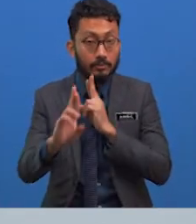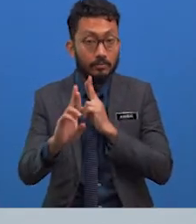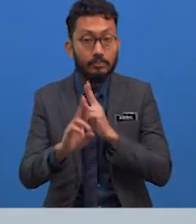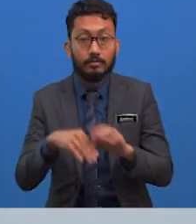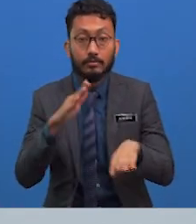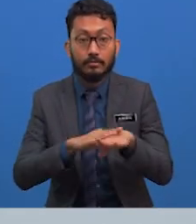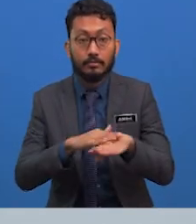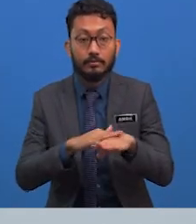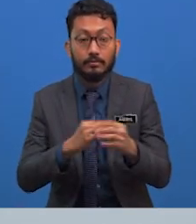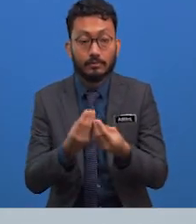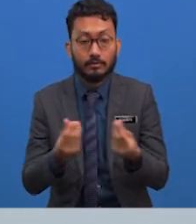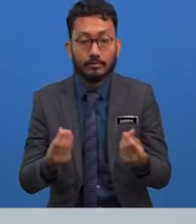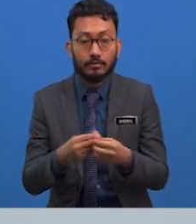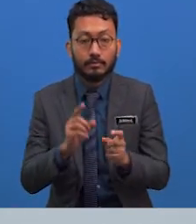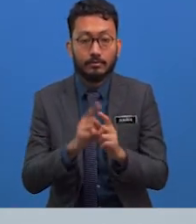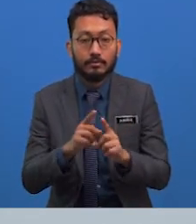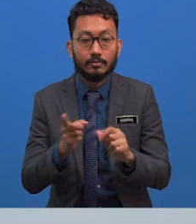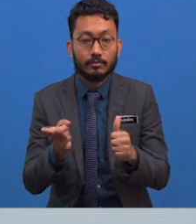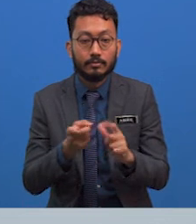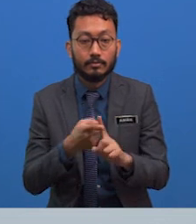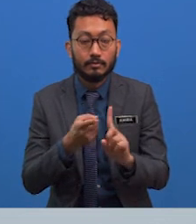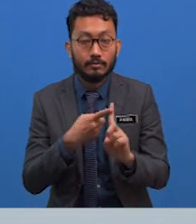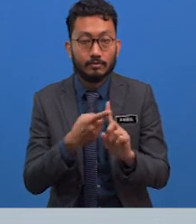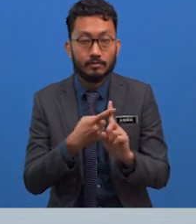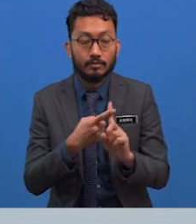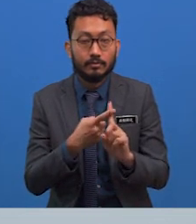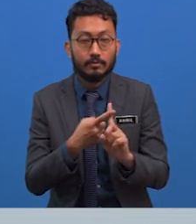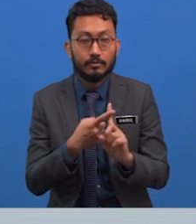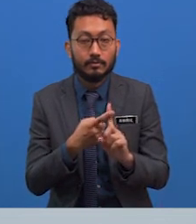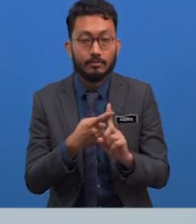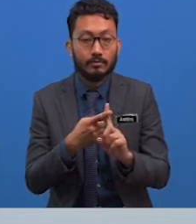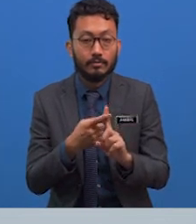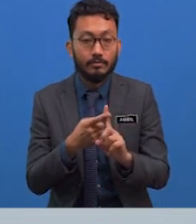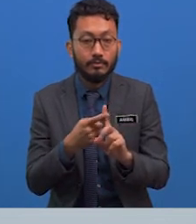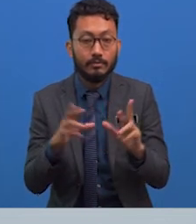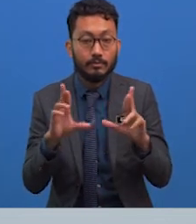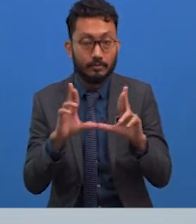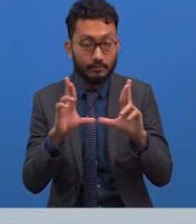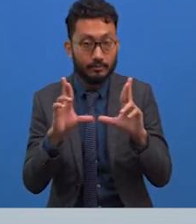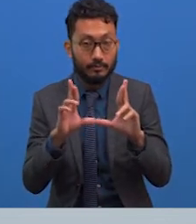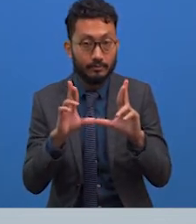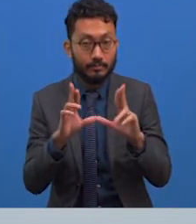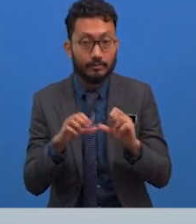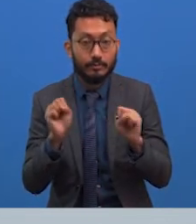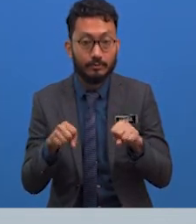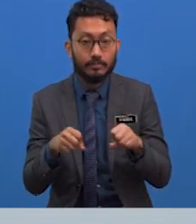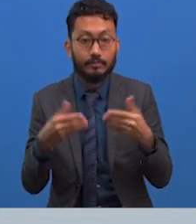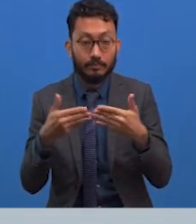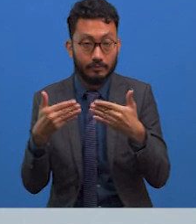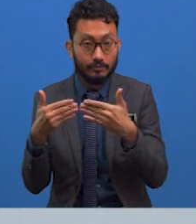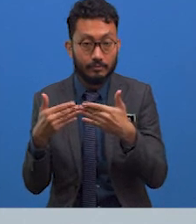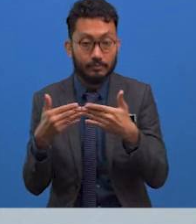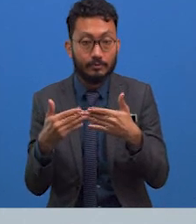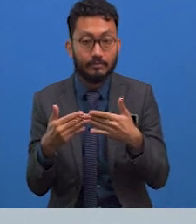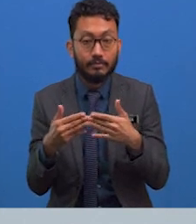dan puncak menara. Seterusnya, lukiskan dua garis lurus yang menyambungkan